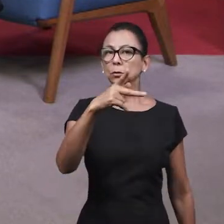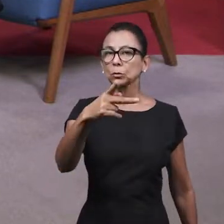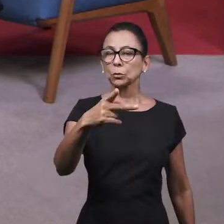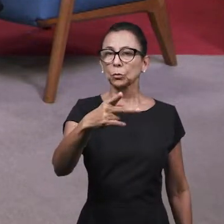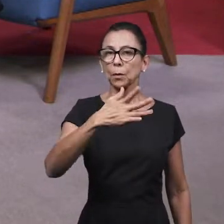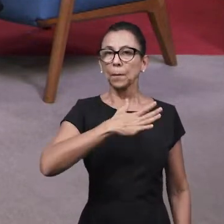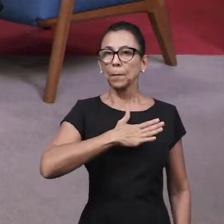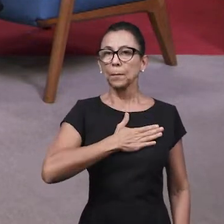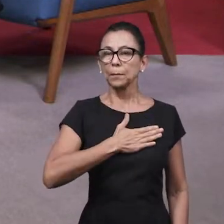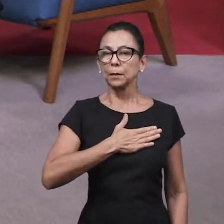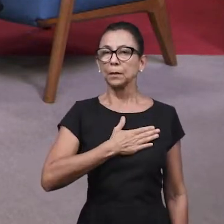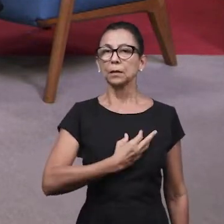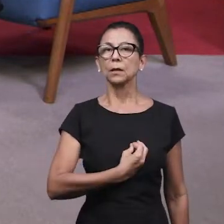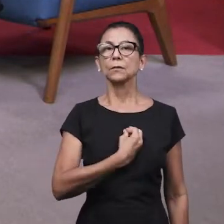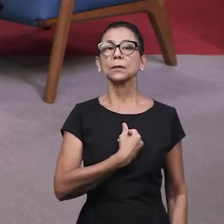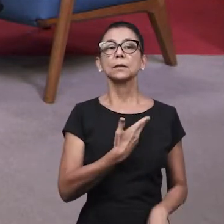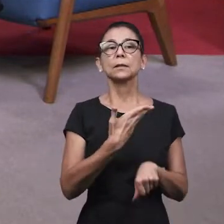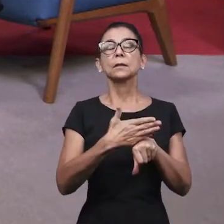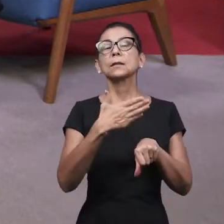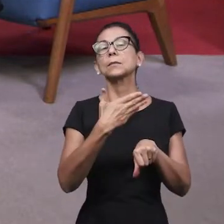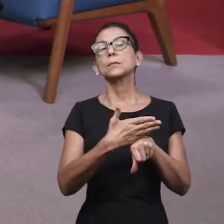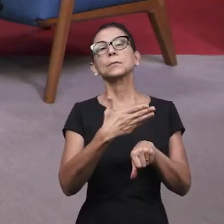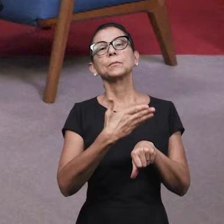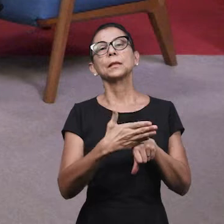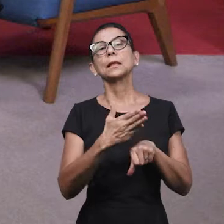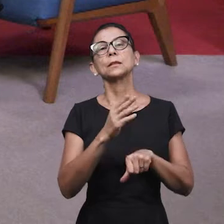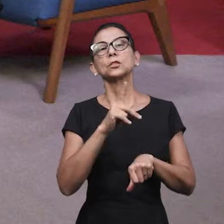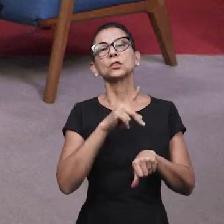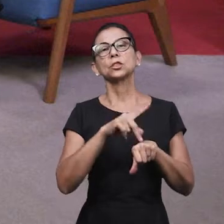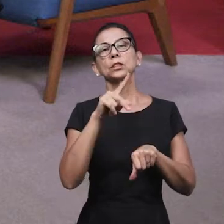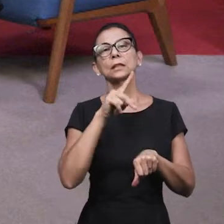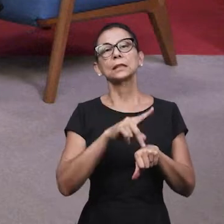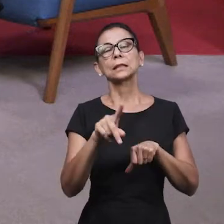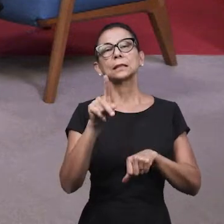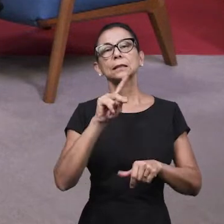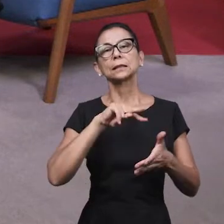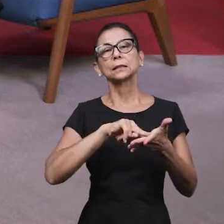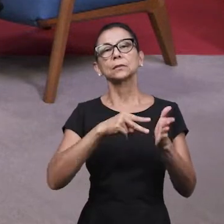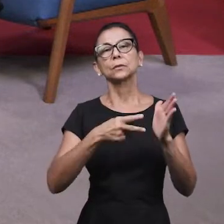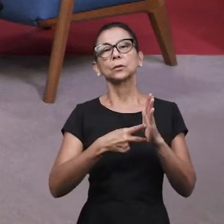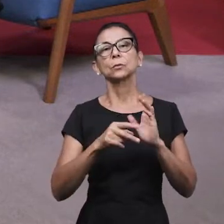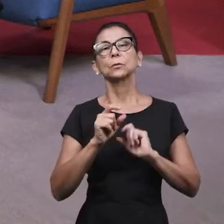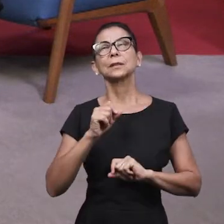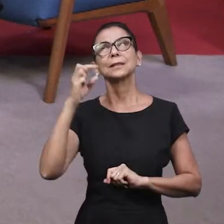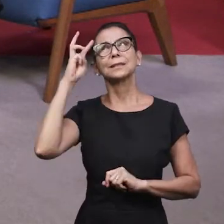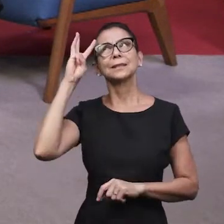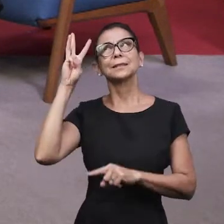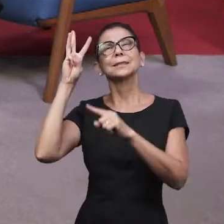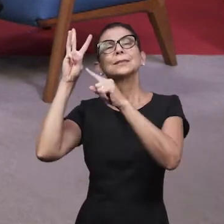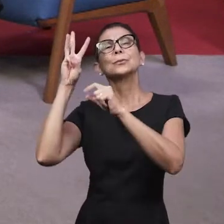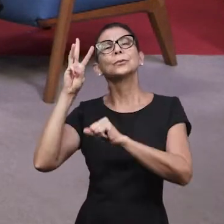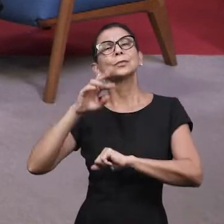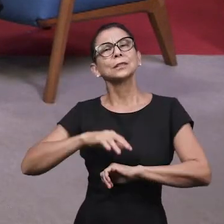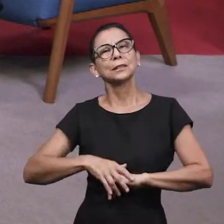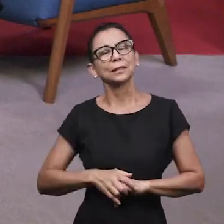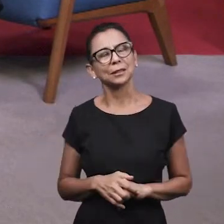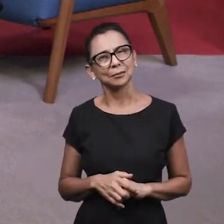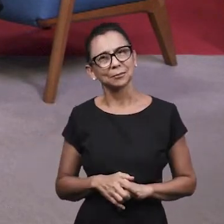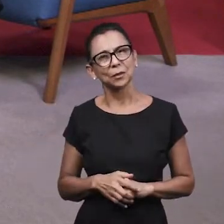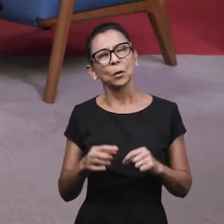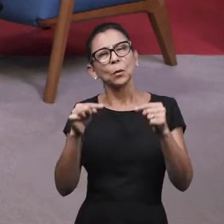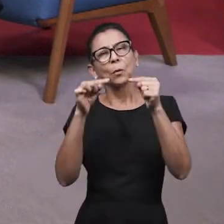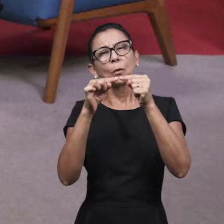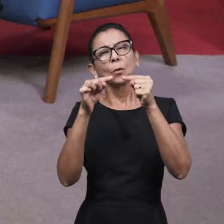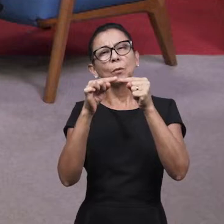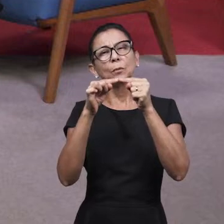qui nous assiste? C'est-à-dire, qu'est-ce que le troisième jour apporte comme effet dans